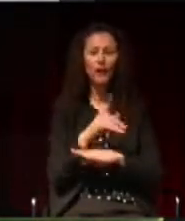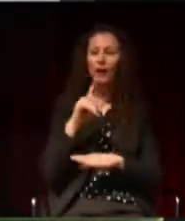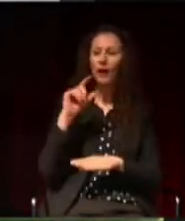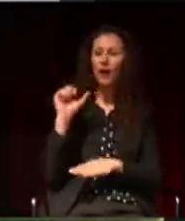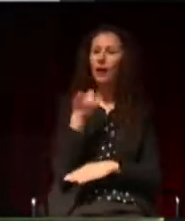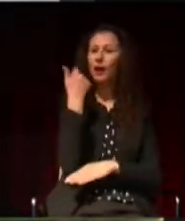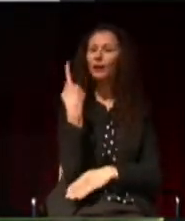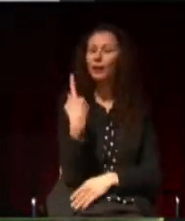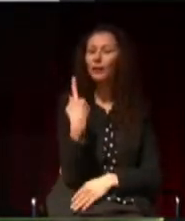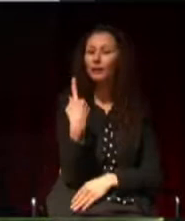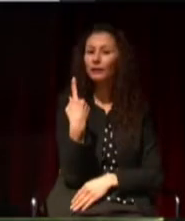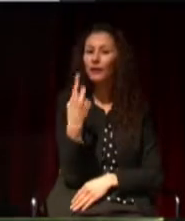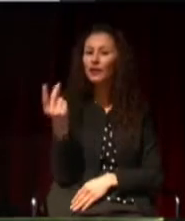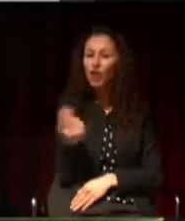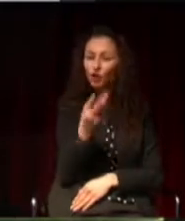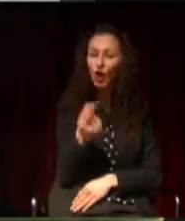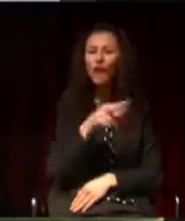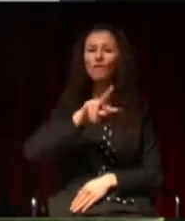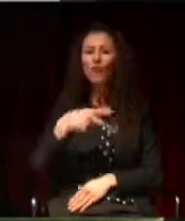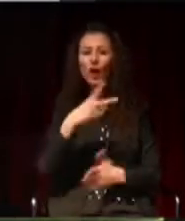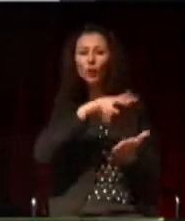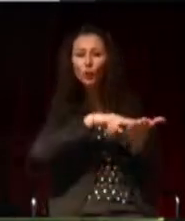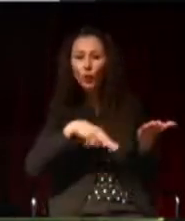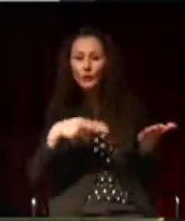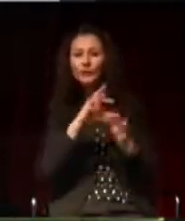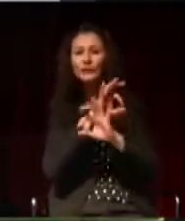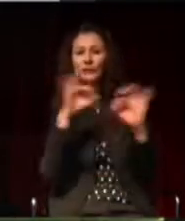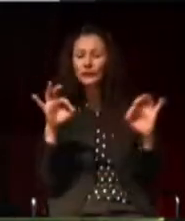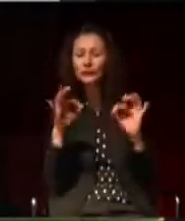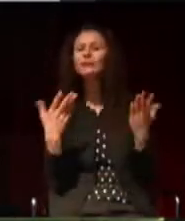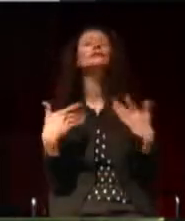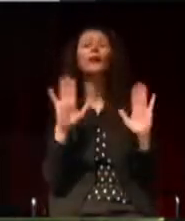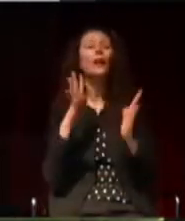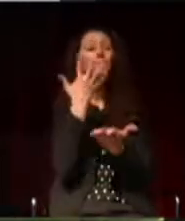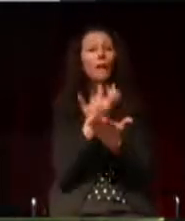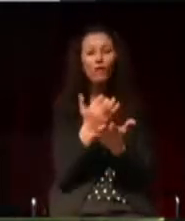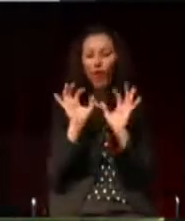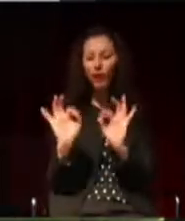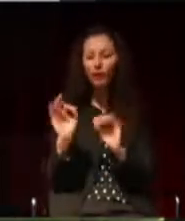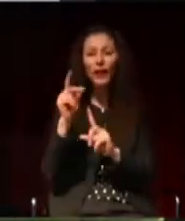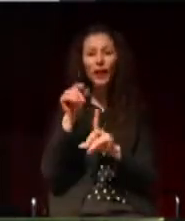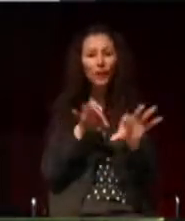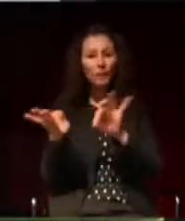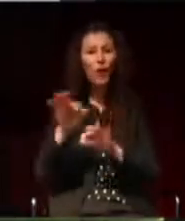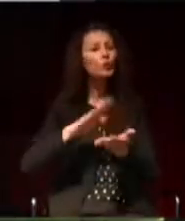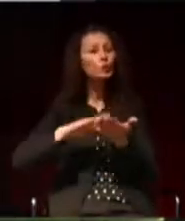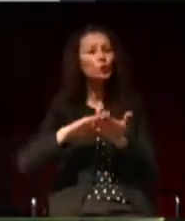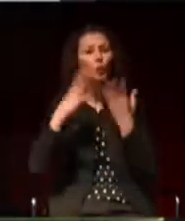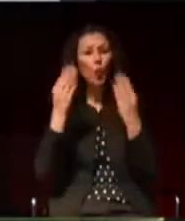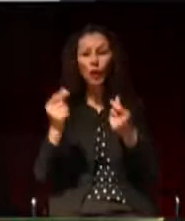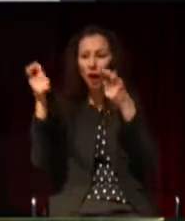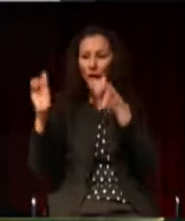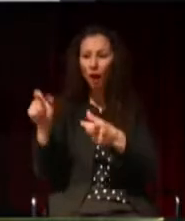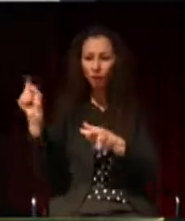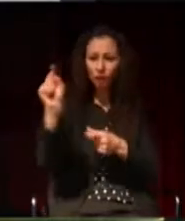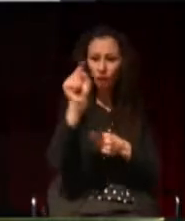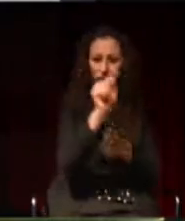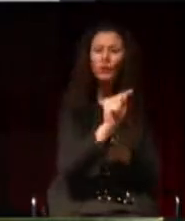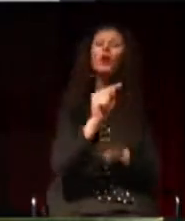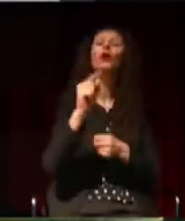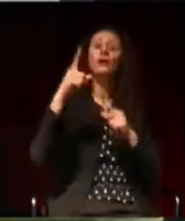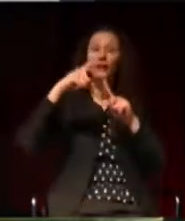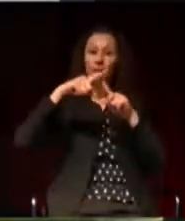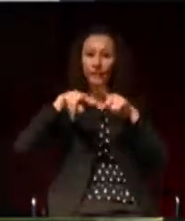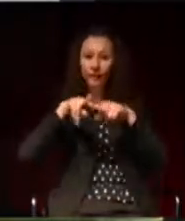herhangi bir kaçak veya ruhsatsız yapıyı değil, mevcut imar planı düzgün olan alanlarda öncelikle